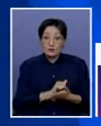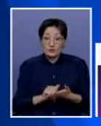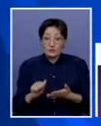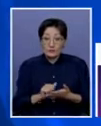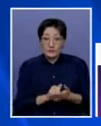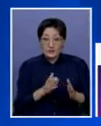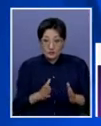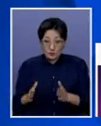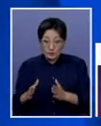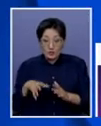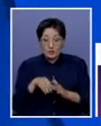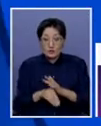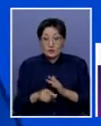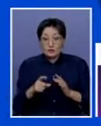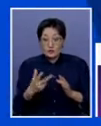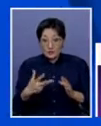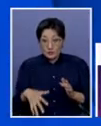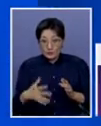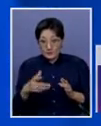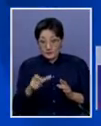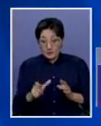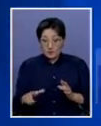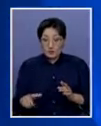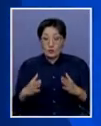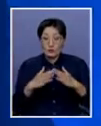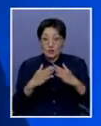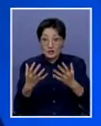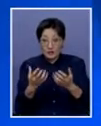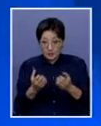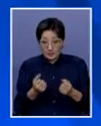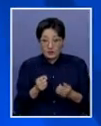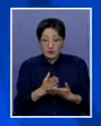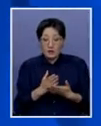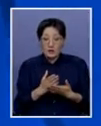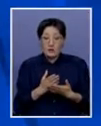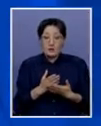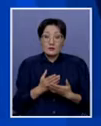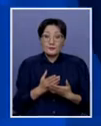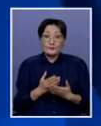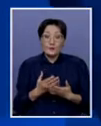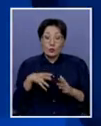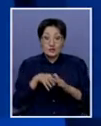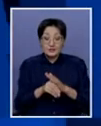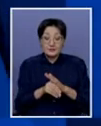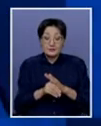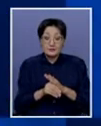дәлелдеп. Соның ішінде 155-і үйлі болды. Оны так атап айтсам,